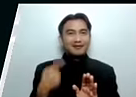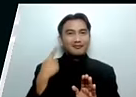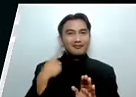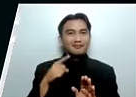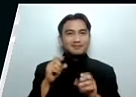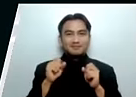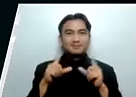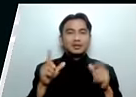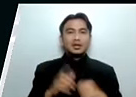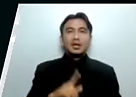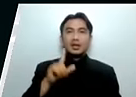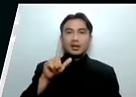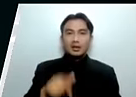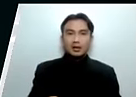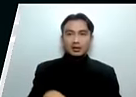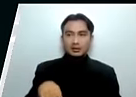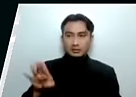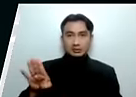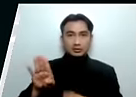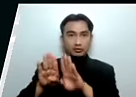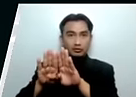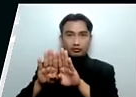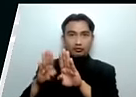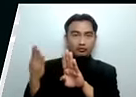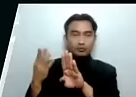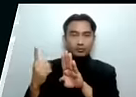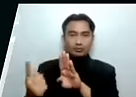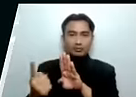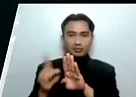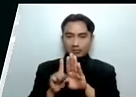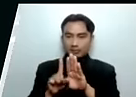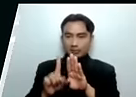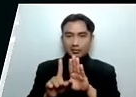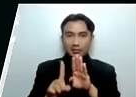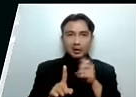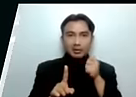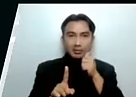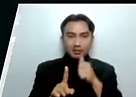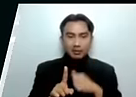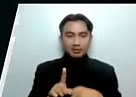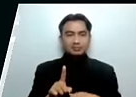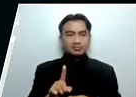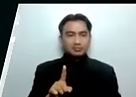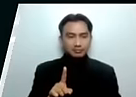Hanggang sa pinto'y bumukas at isang babae ang lumabas.